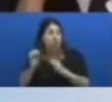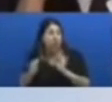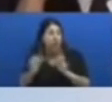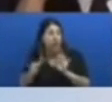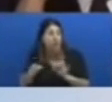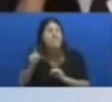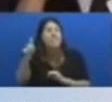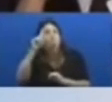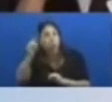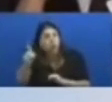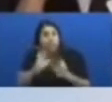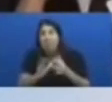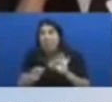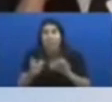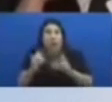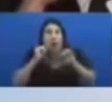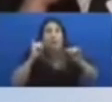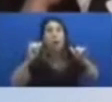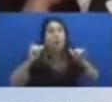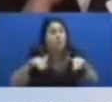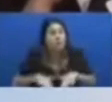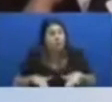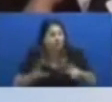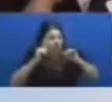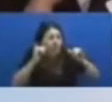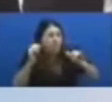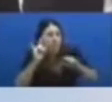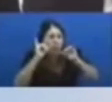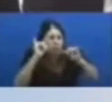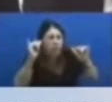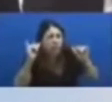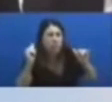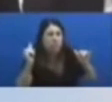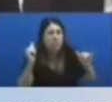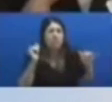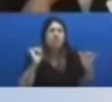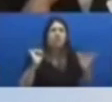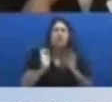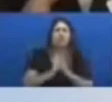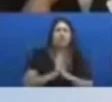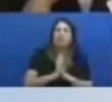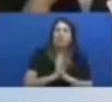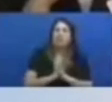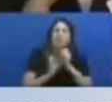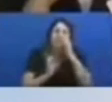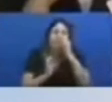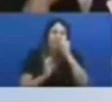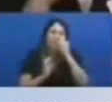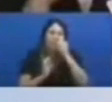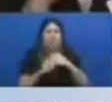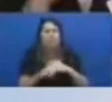המשפט לא מתפרצים ספסלים ולא קוראים קריאות על זה כן